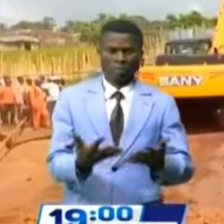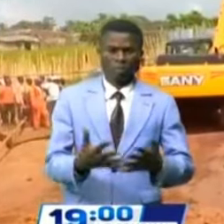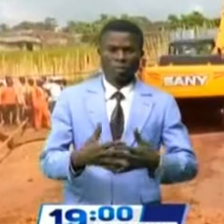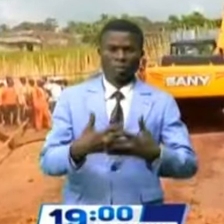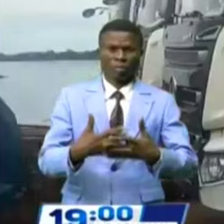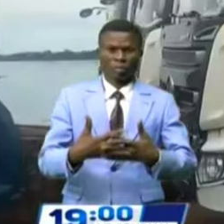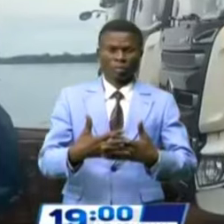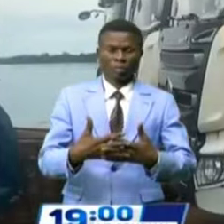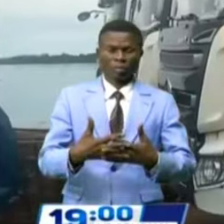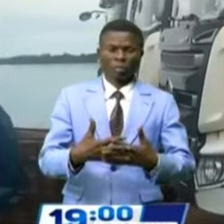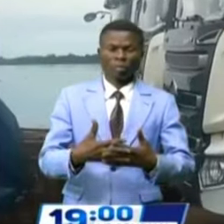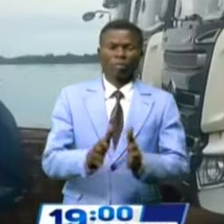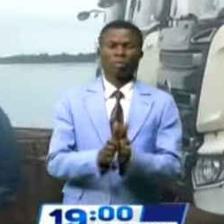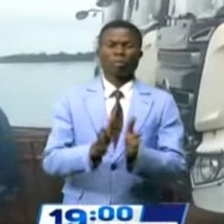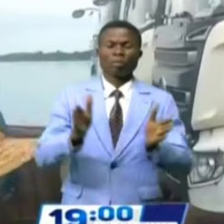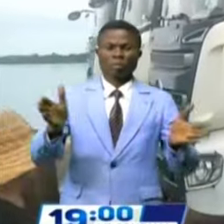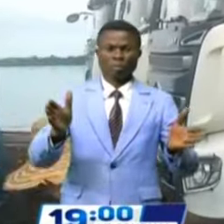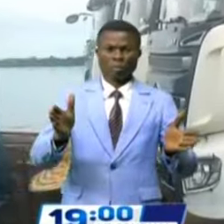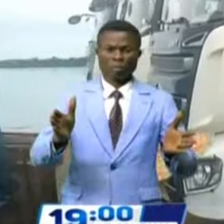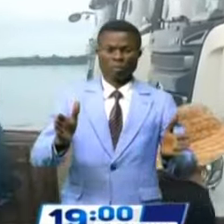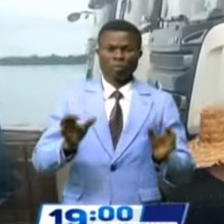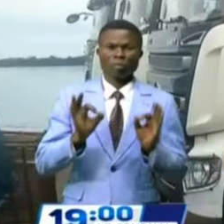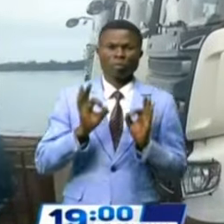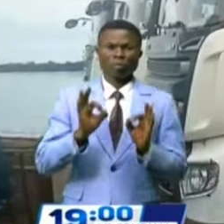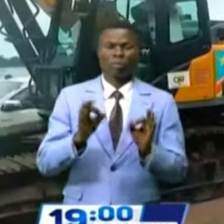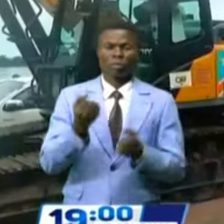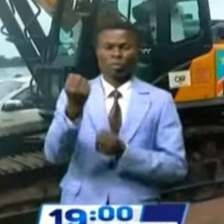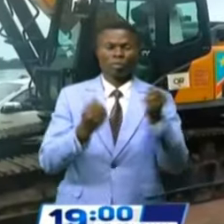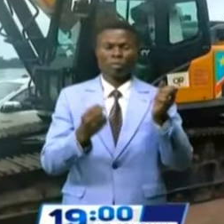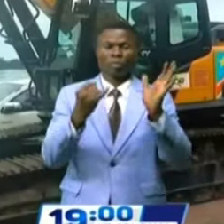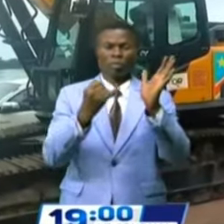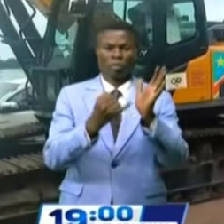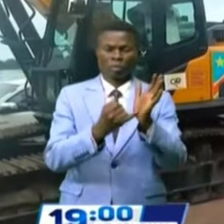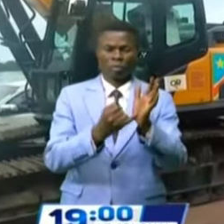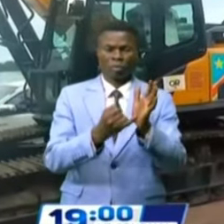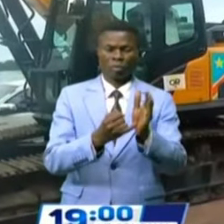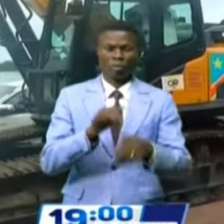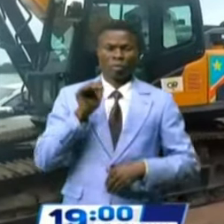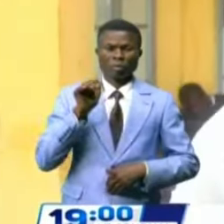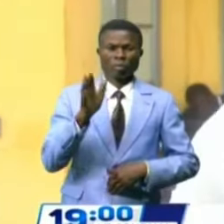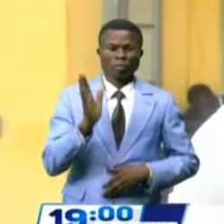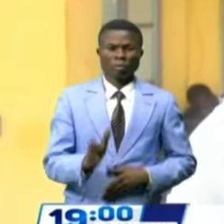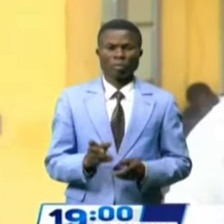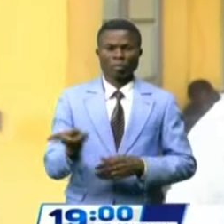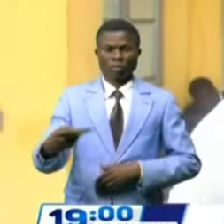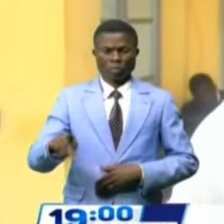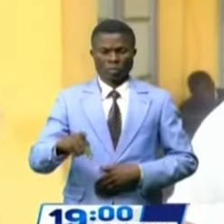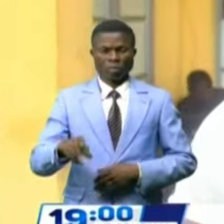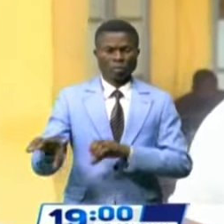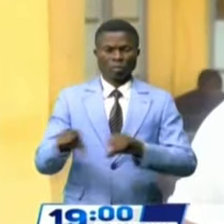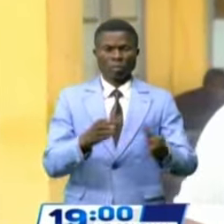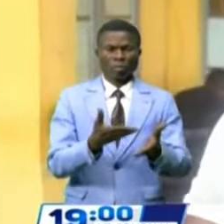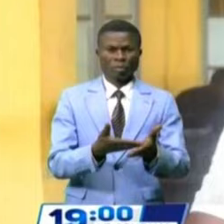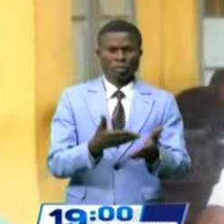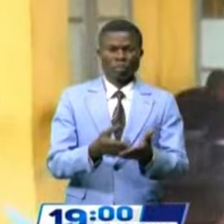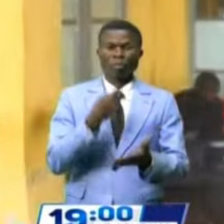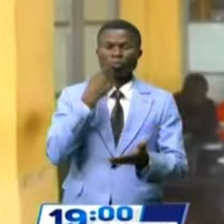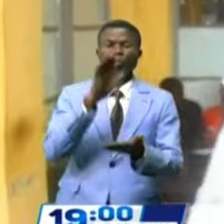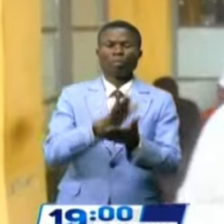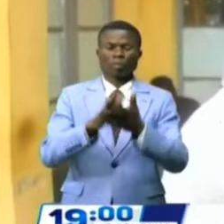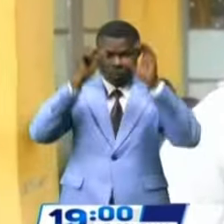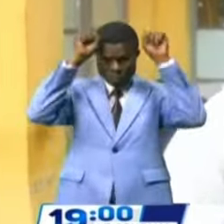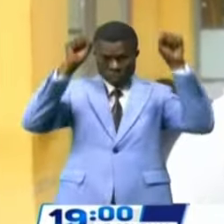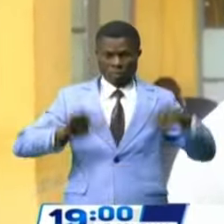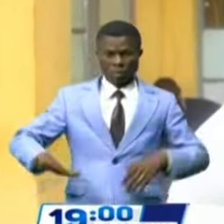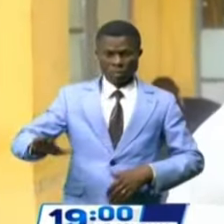compteur mixte, vibrant et 6 camions bennes basculants. Le directeur provincial a, au cours de cette cérémonie, remercié le président de